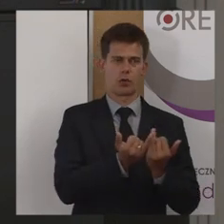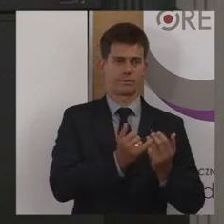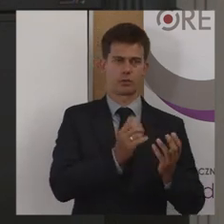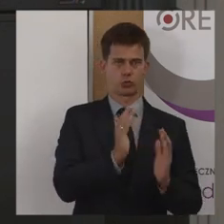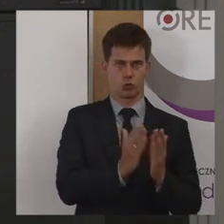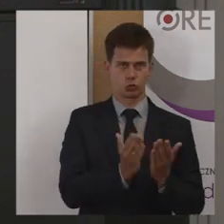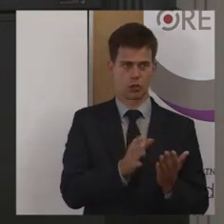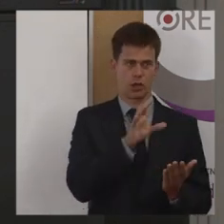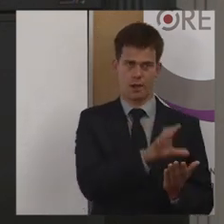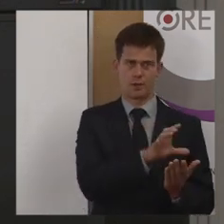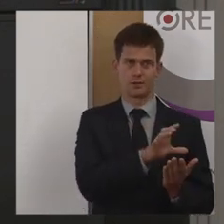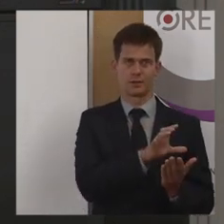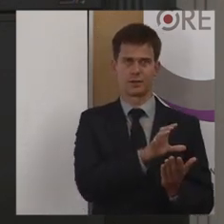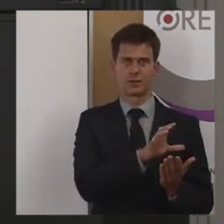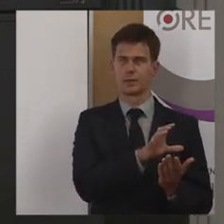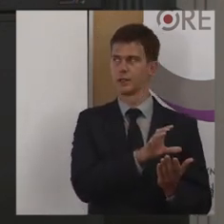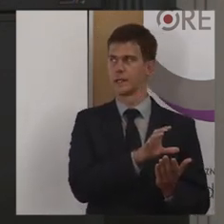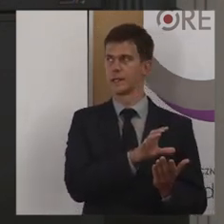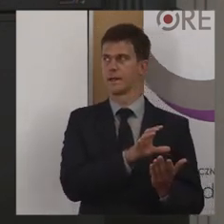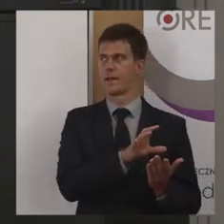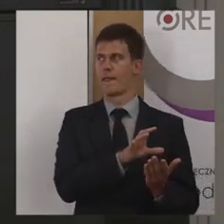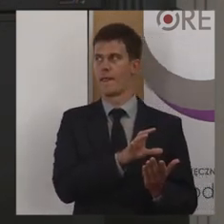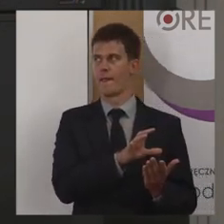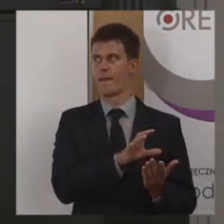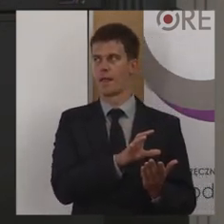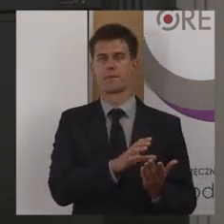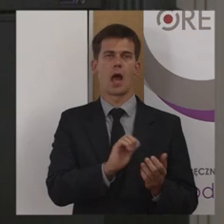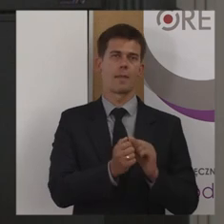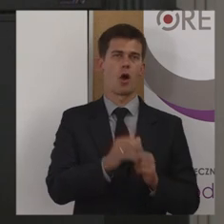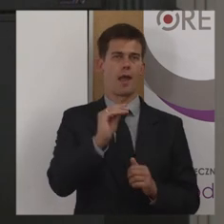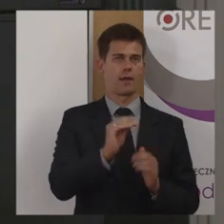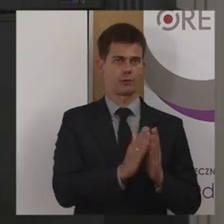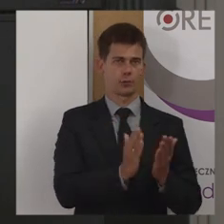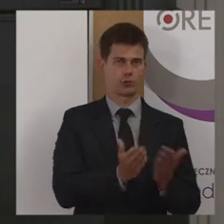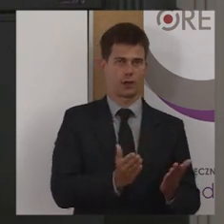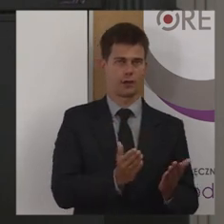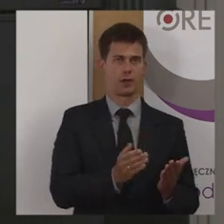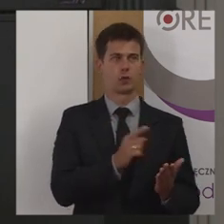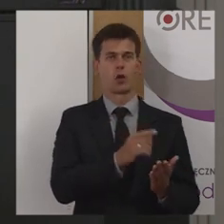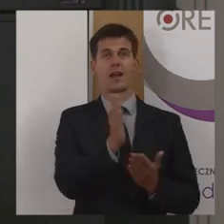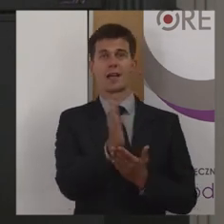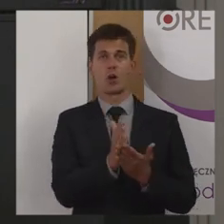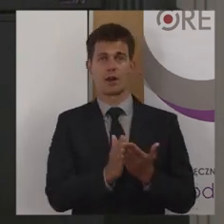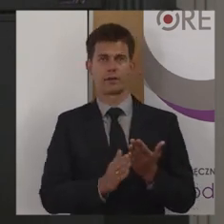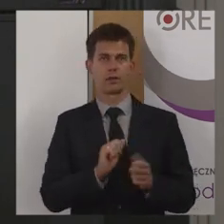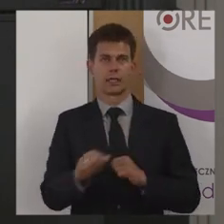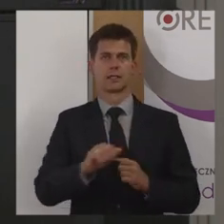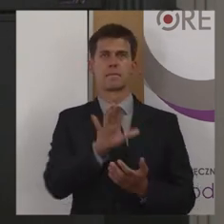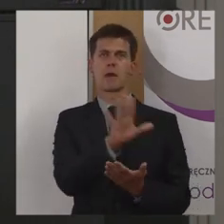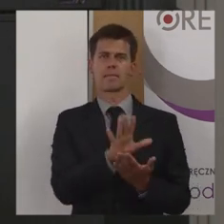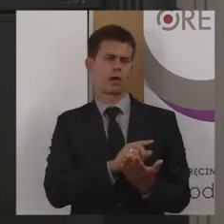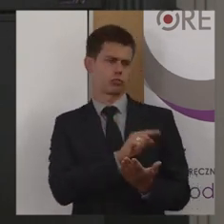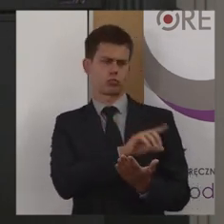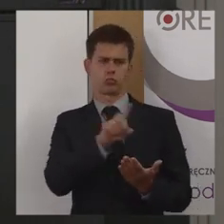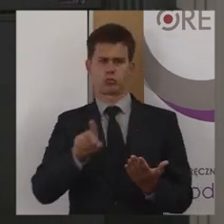ogólnodostępny, czy teraz papierowy, czy ten e-podręcznik, na przykład w geografii, on ma te mapy wszystkie w